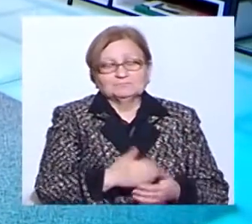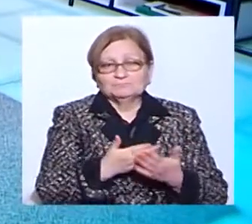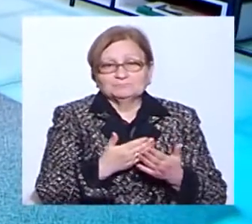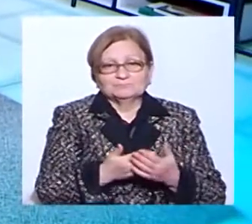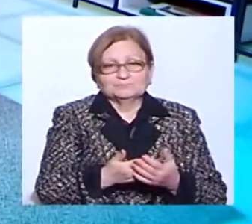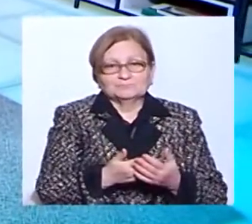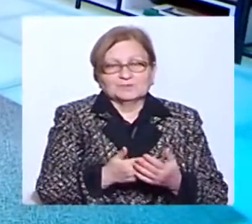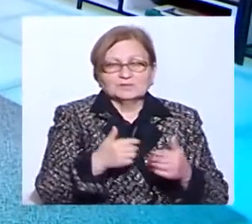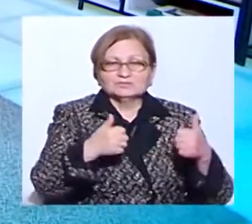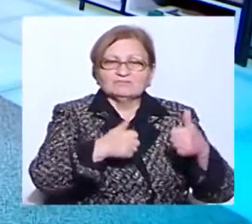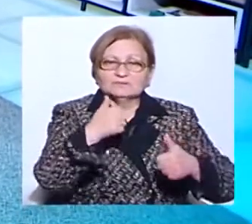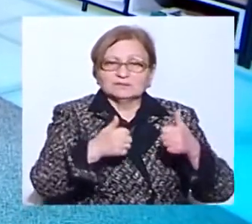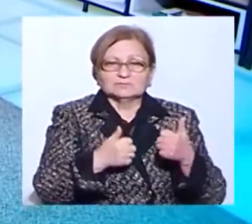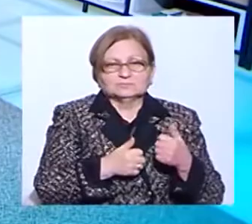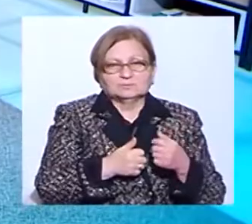მაგალითად, ერთმანეთს შევადაროთ